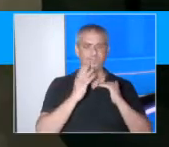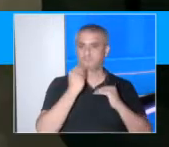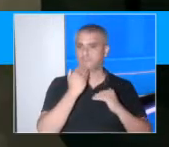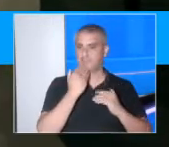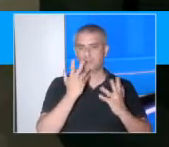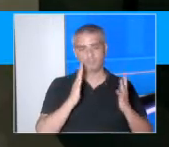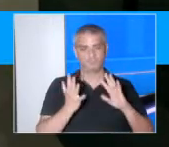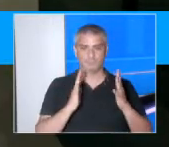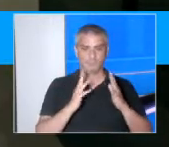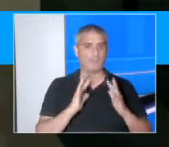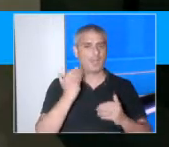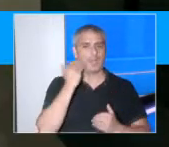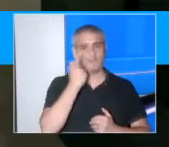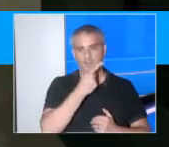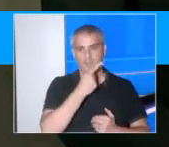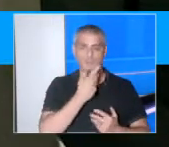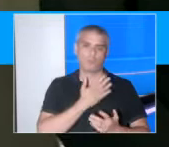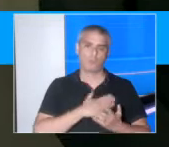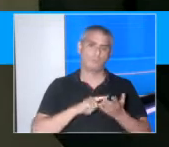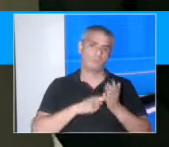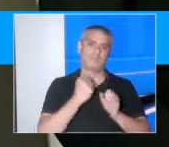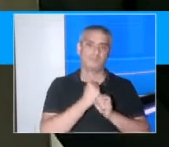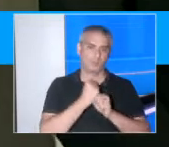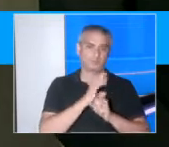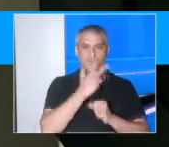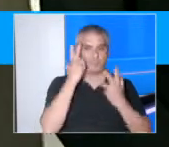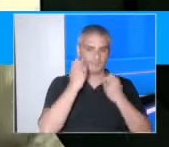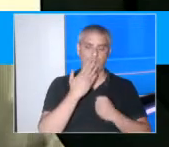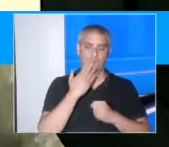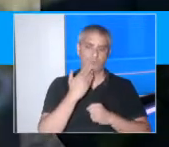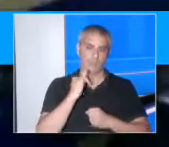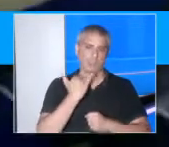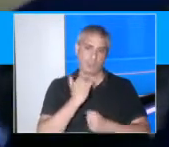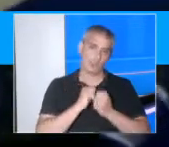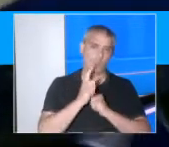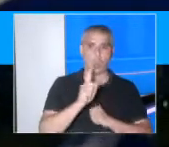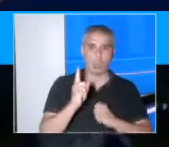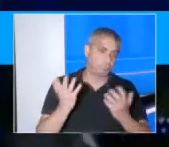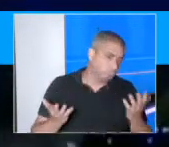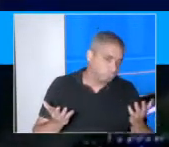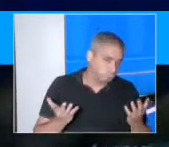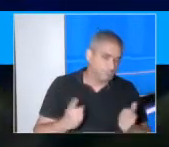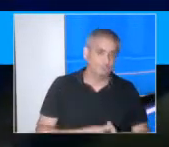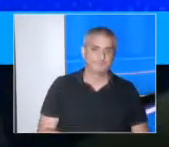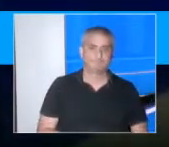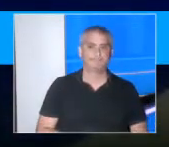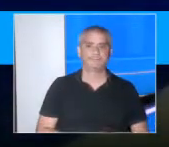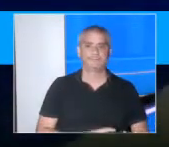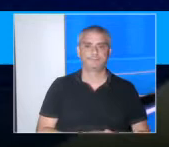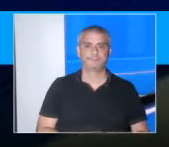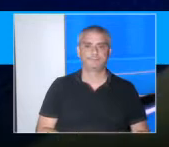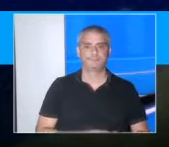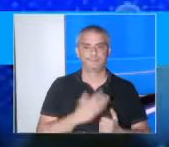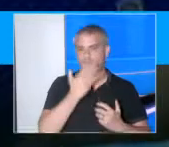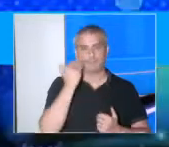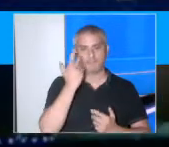ישראל פחות או יותר על מה האמריקאים מתכוונים לעשות ומה הם מצפים שישראל כן או לא תעשה. נדמה לי שברור